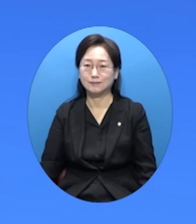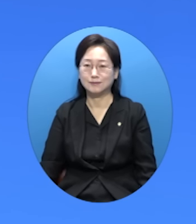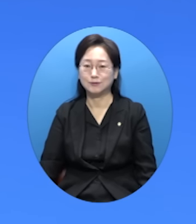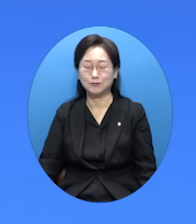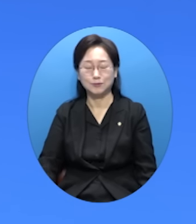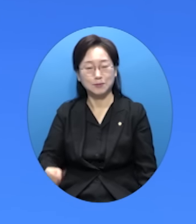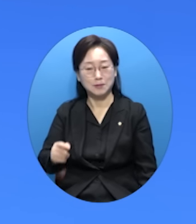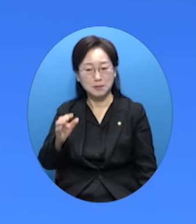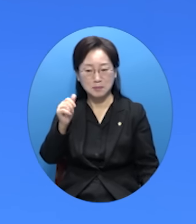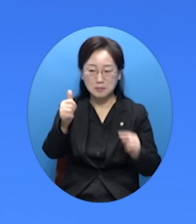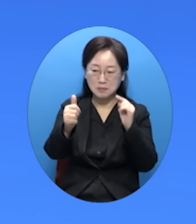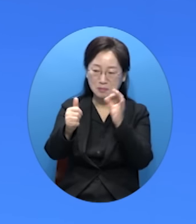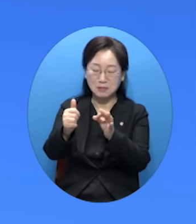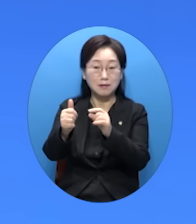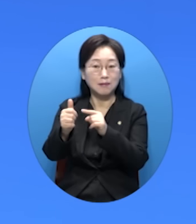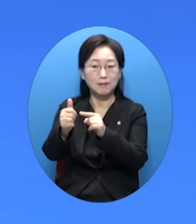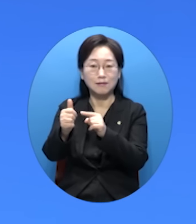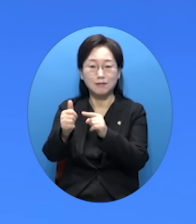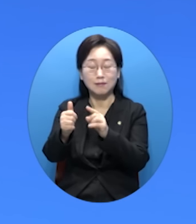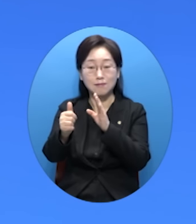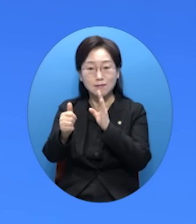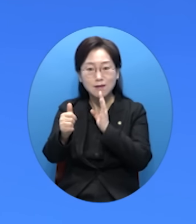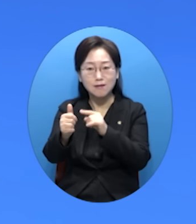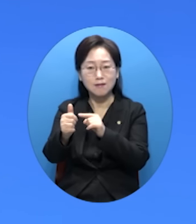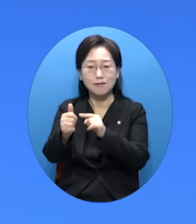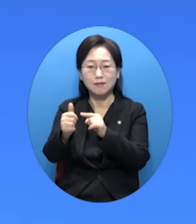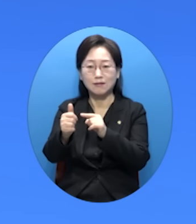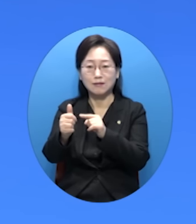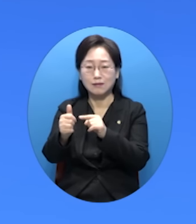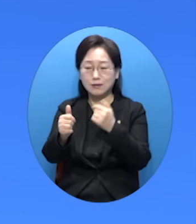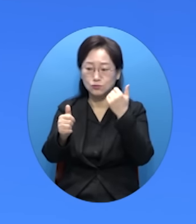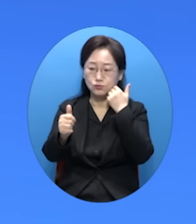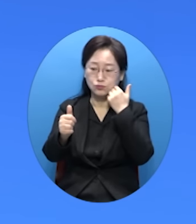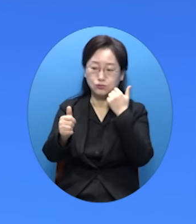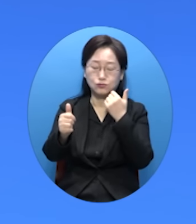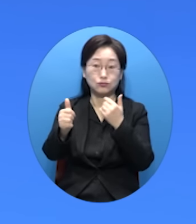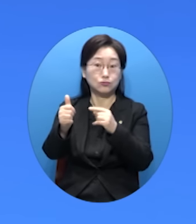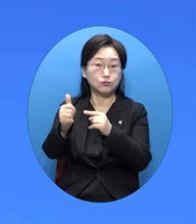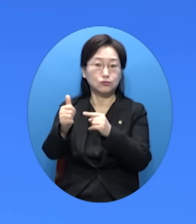하여간 전혀 그분을 누가 앞에서